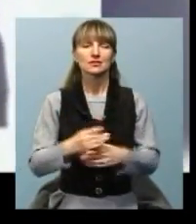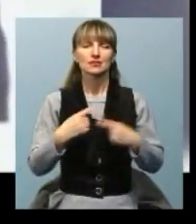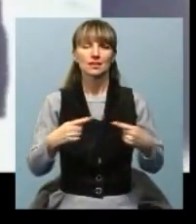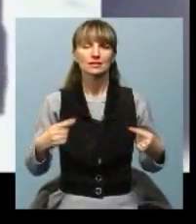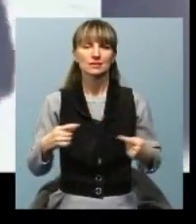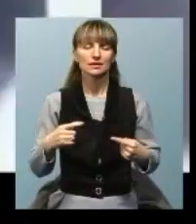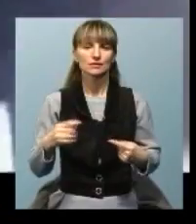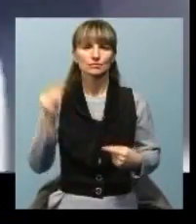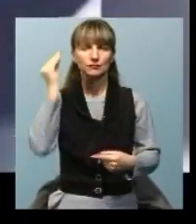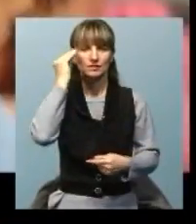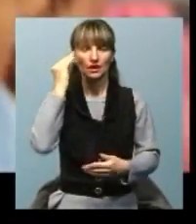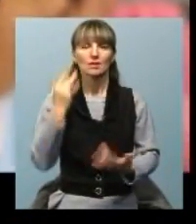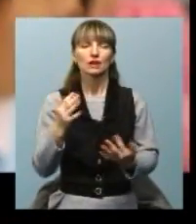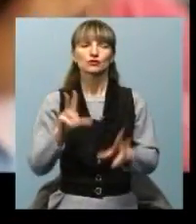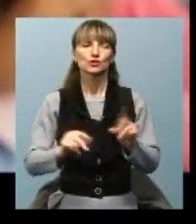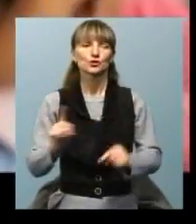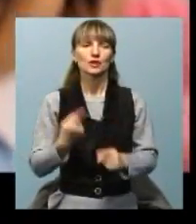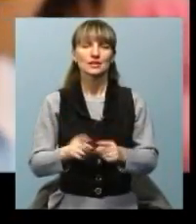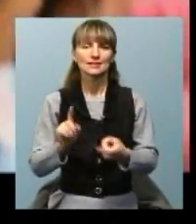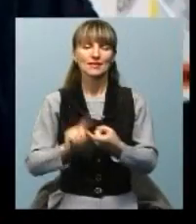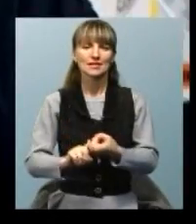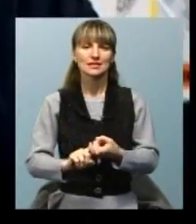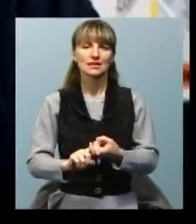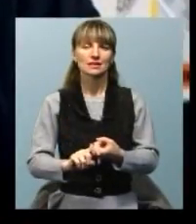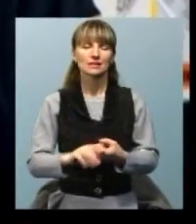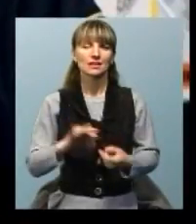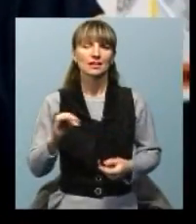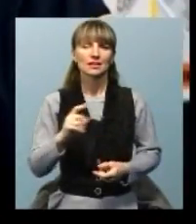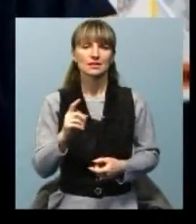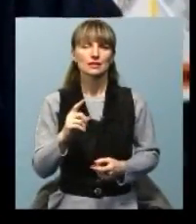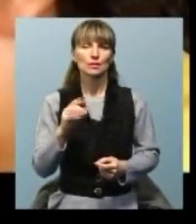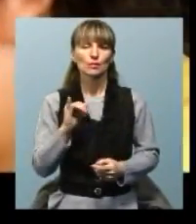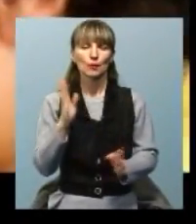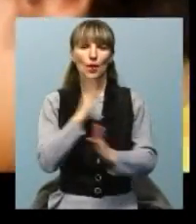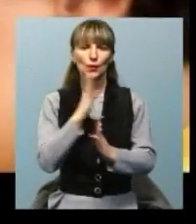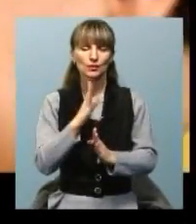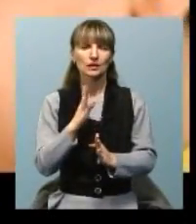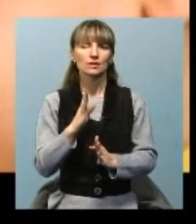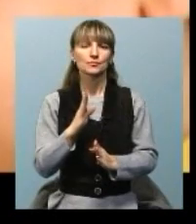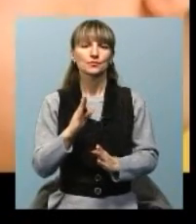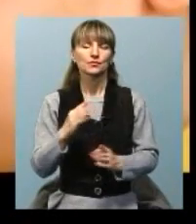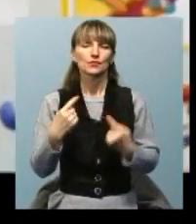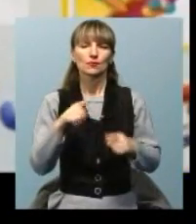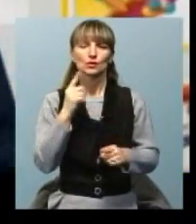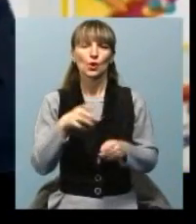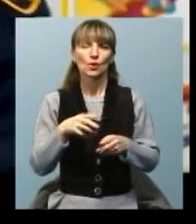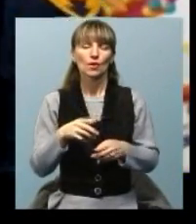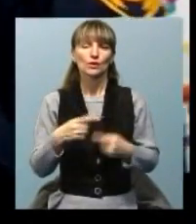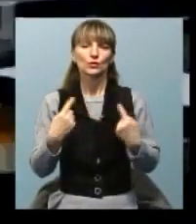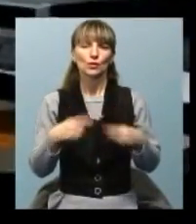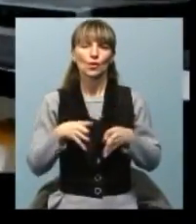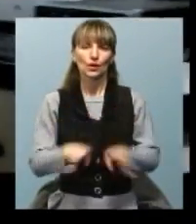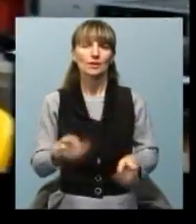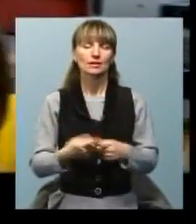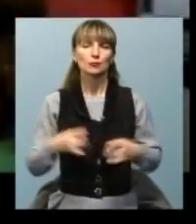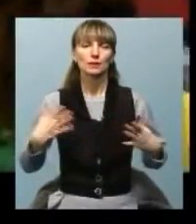різних версій. Дехто вважає, що це пов'язано із змінливістю квітневої погоди, а вчені вказують на давнє коріння цього свята.